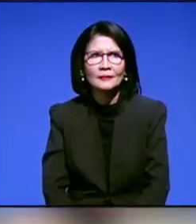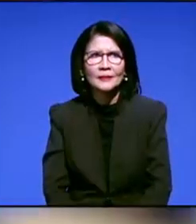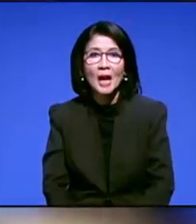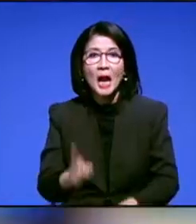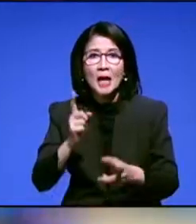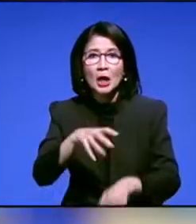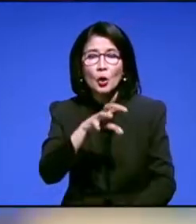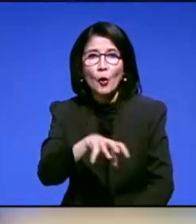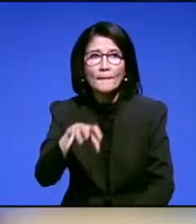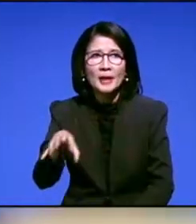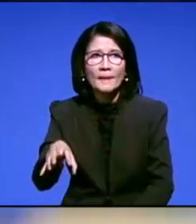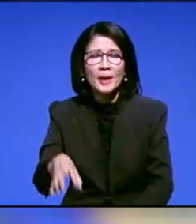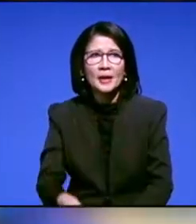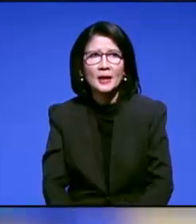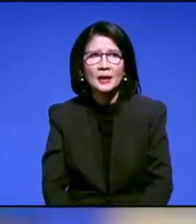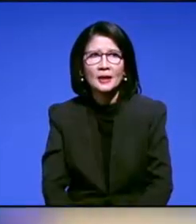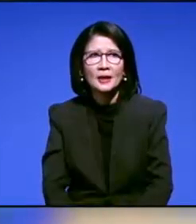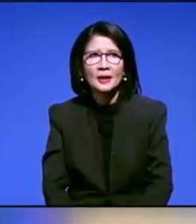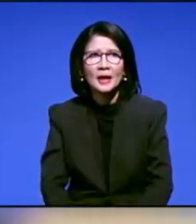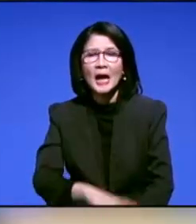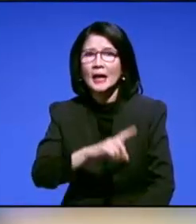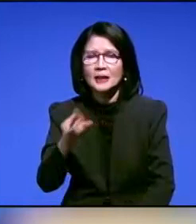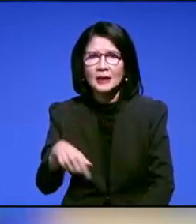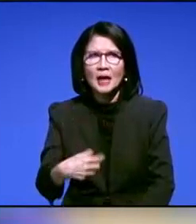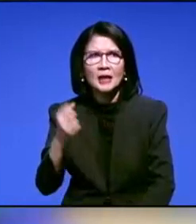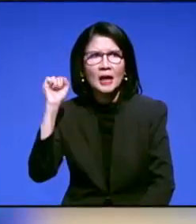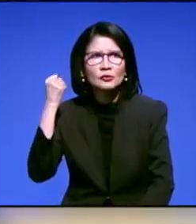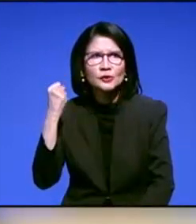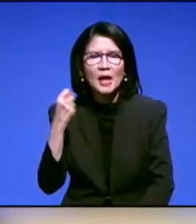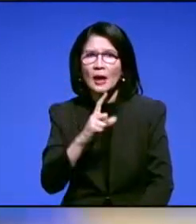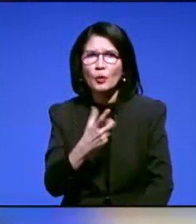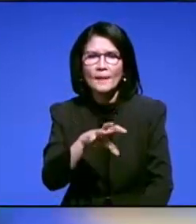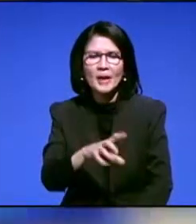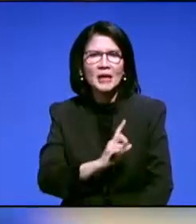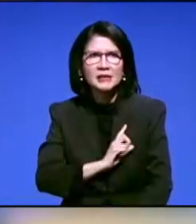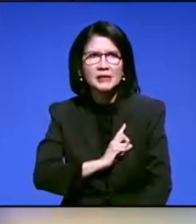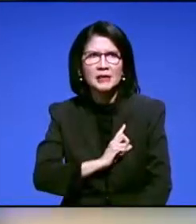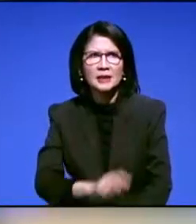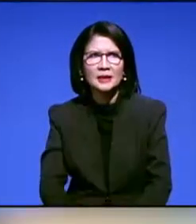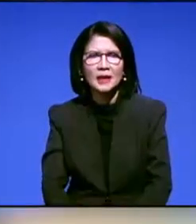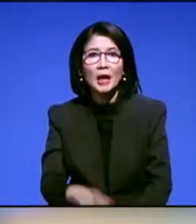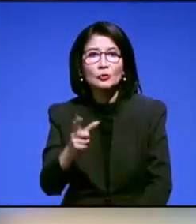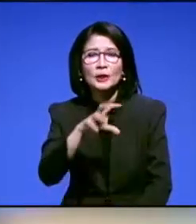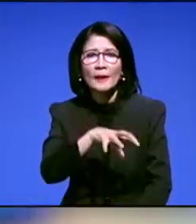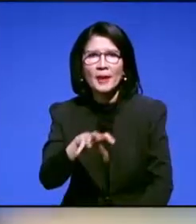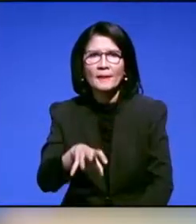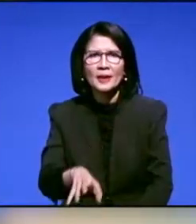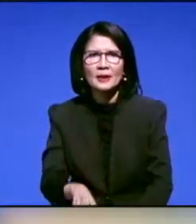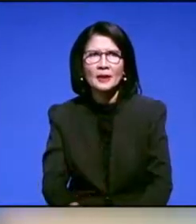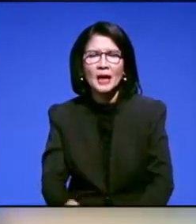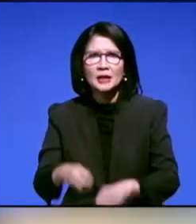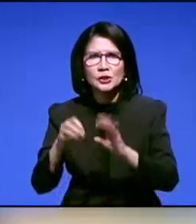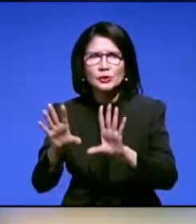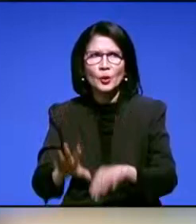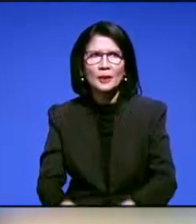barang bawaan nggak segini banyak, kita nggak bisa golongkan ini sebagai barang bawaan pribadi, sehingga kita golongkannya sebagai barang bawaan komersial. Tapi kan ini saya